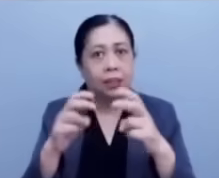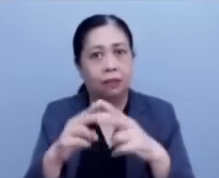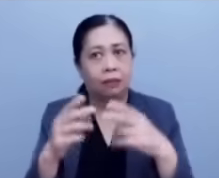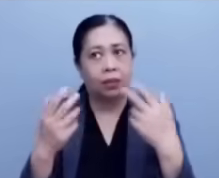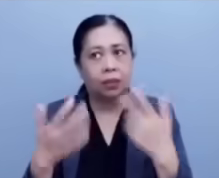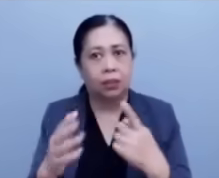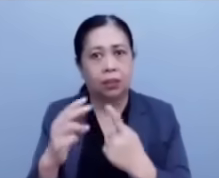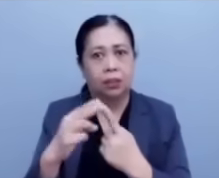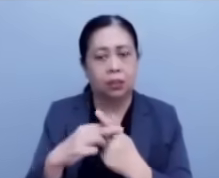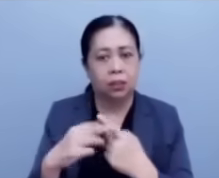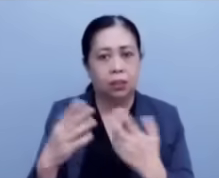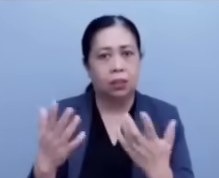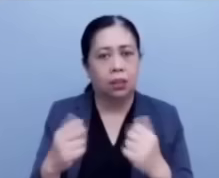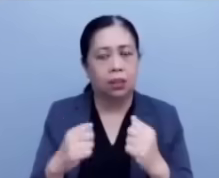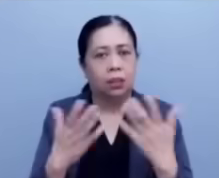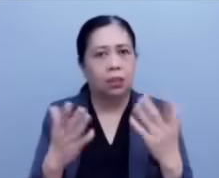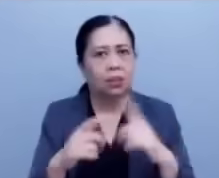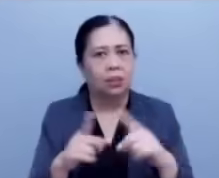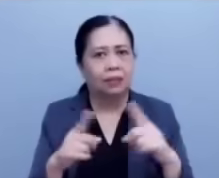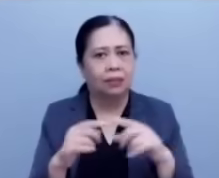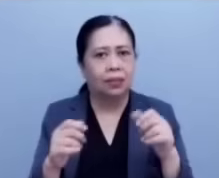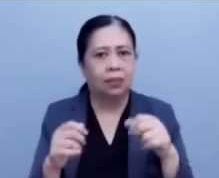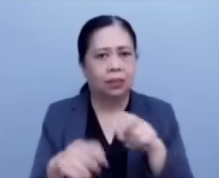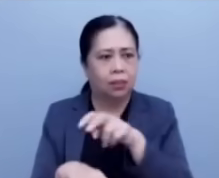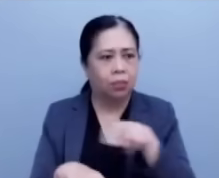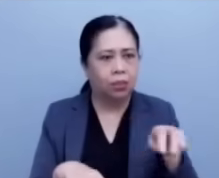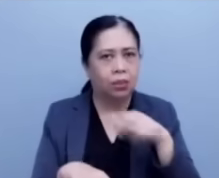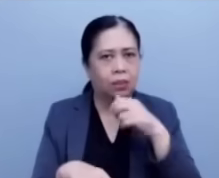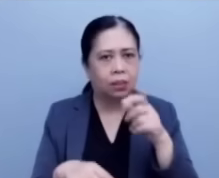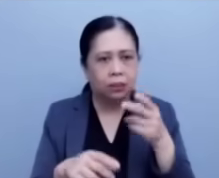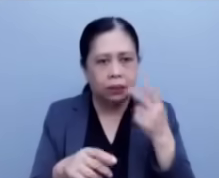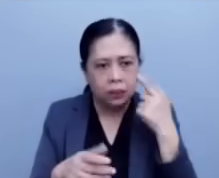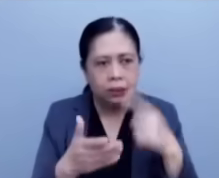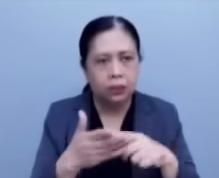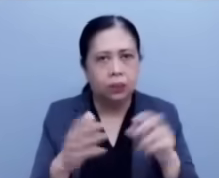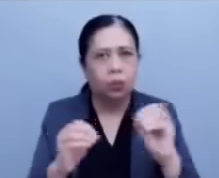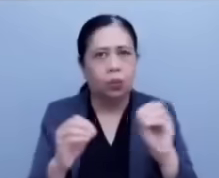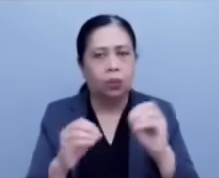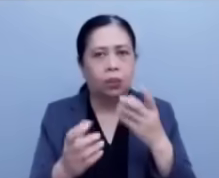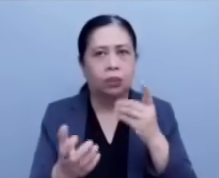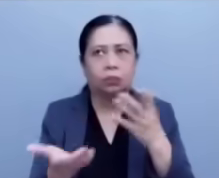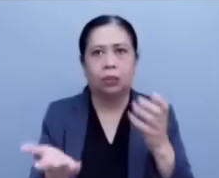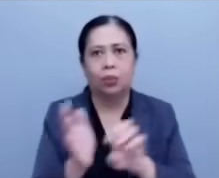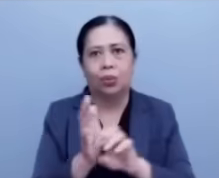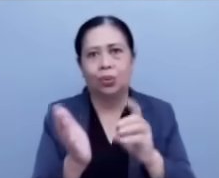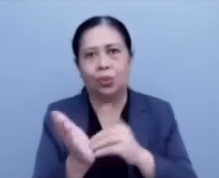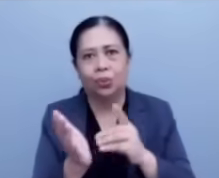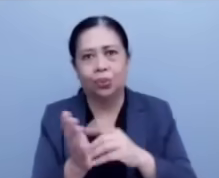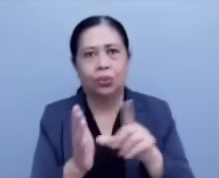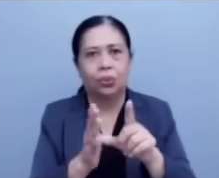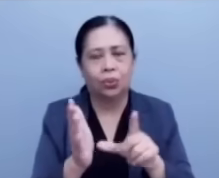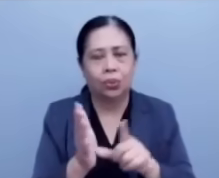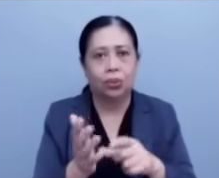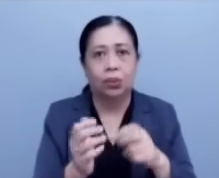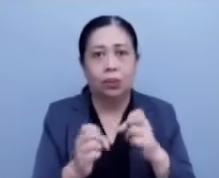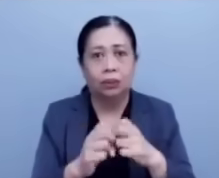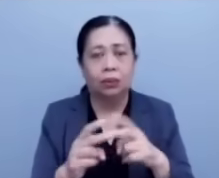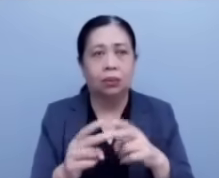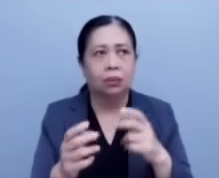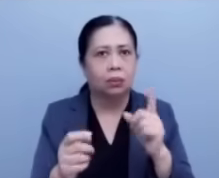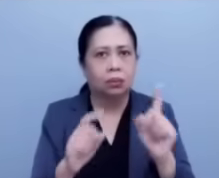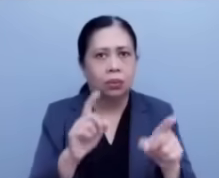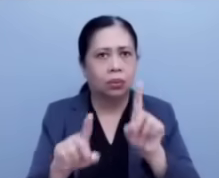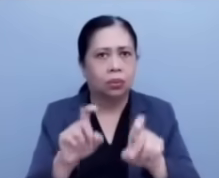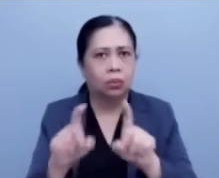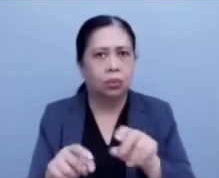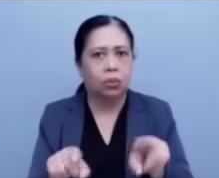mga lateral entry, may mga hindi po nakakalusog sa neuro na mga doctors, even lawyers, and even priests po. Nakausap ko po no less